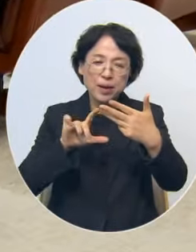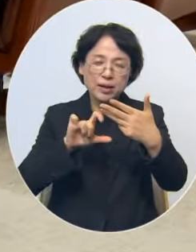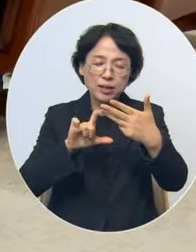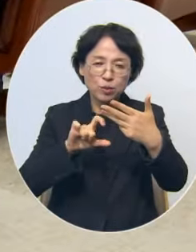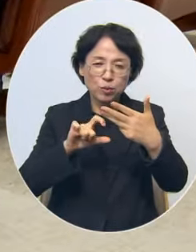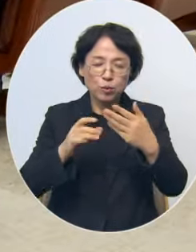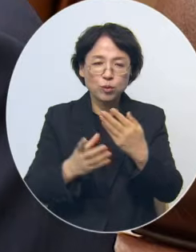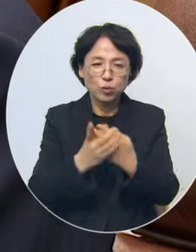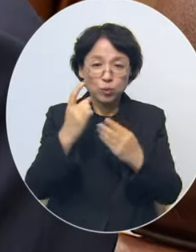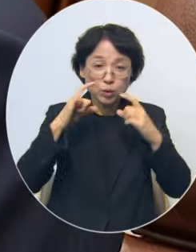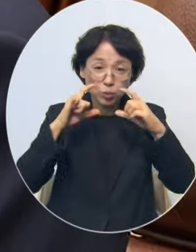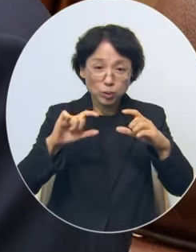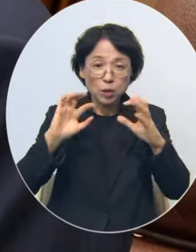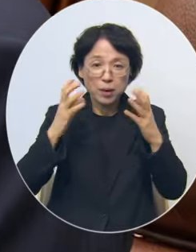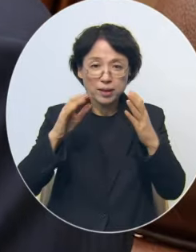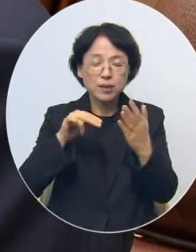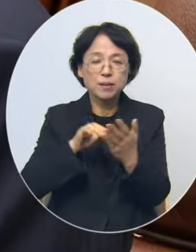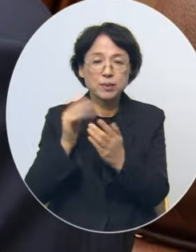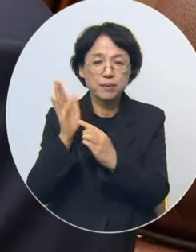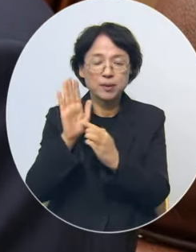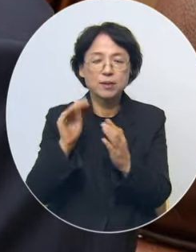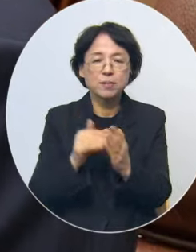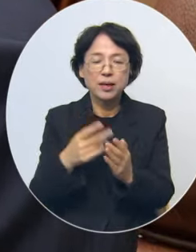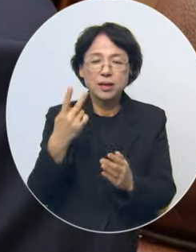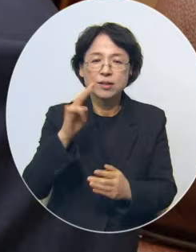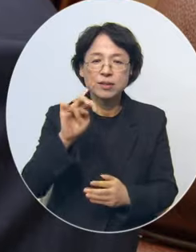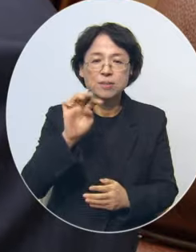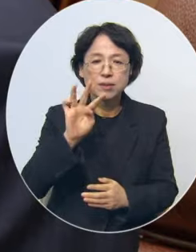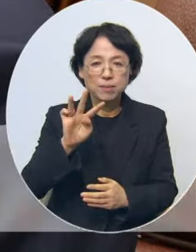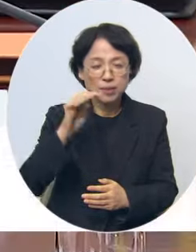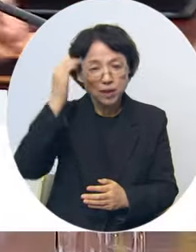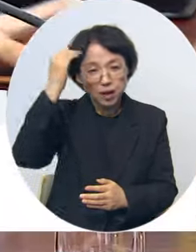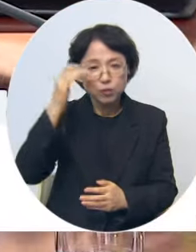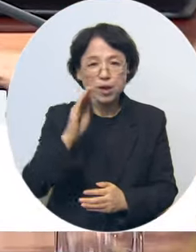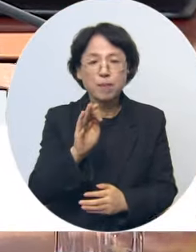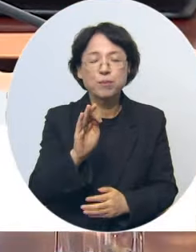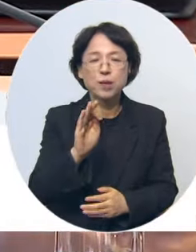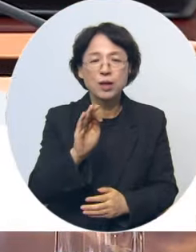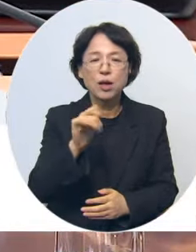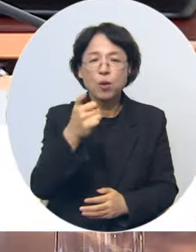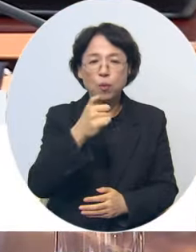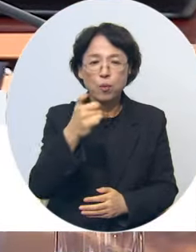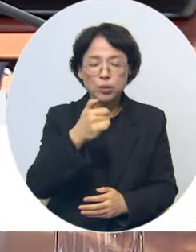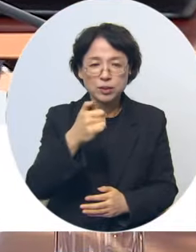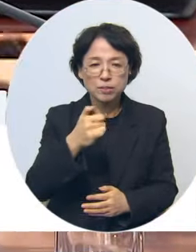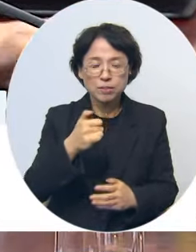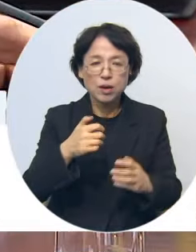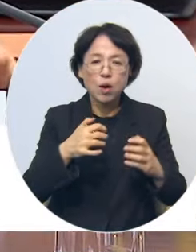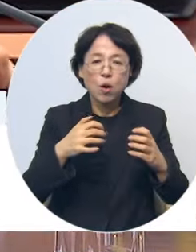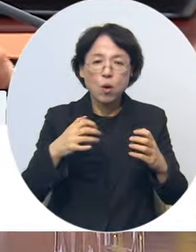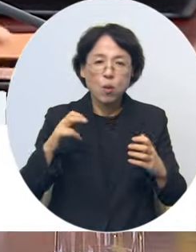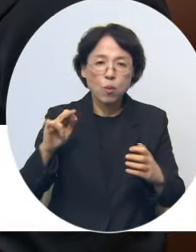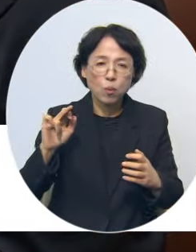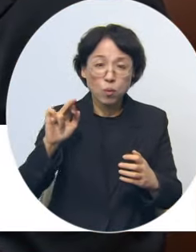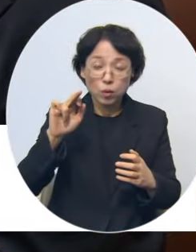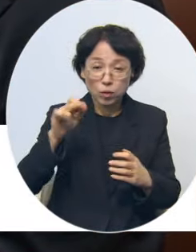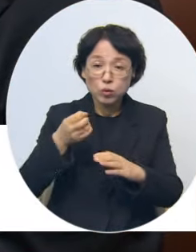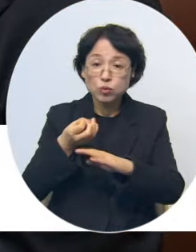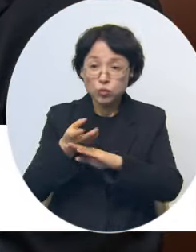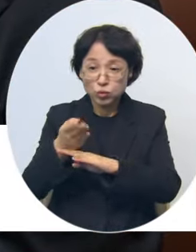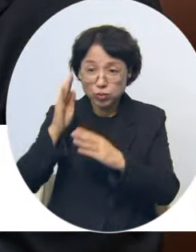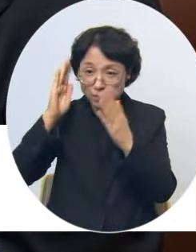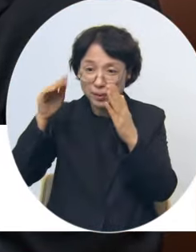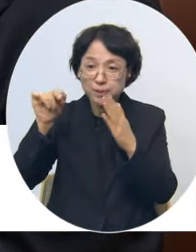뜻을 밝혔습니다. 지난 2023년 우리나라에 FA-50 경공격기 18대를 도입한 말레이시아와